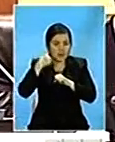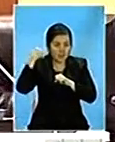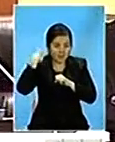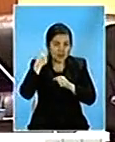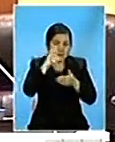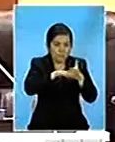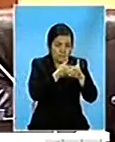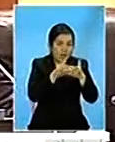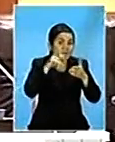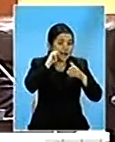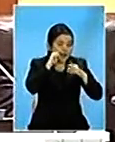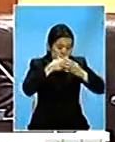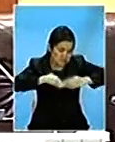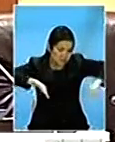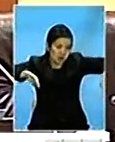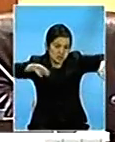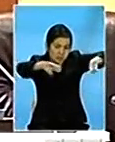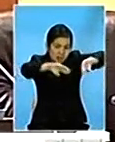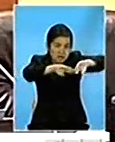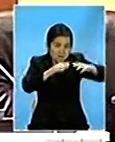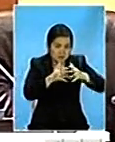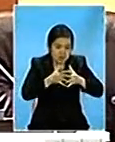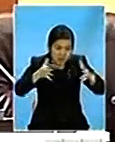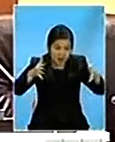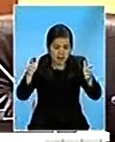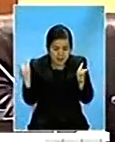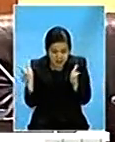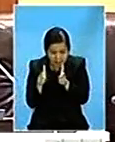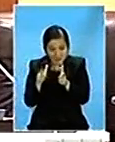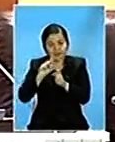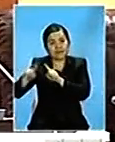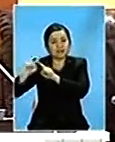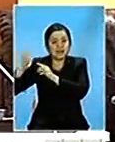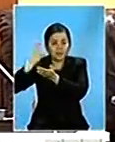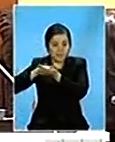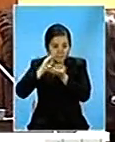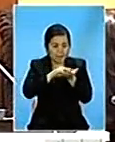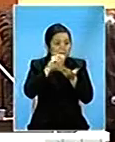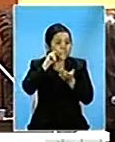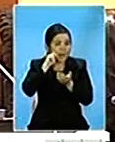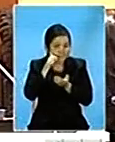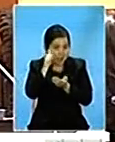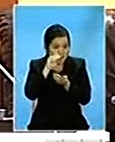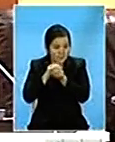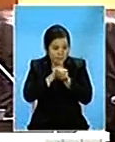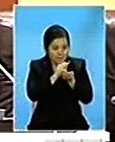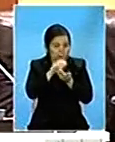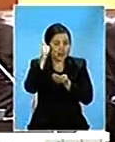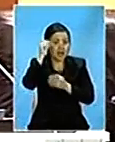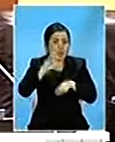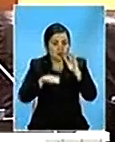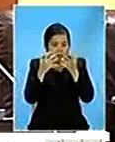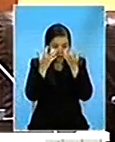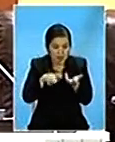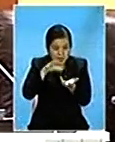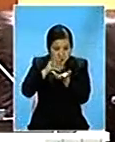และขนาดเล็กนะครับก็สามารถที่จะเก็บกักน้ำได้เพิ่มเติมอีกประมาณ260ล้านลูกบาศก์เม